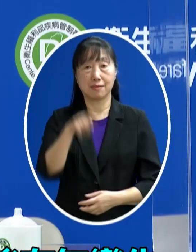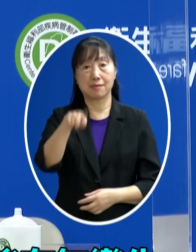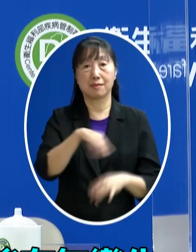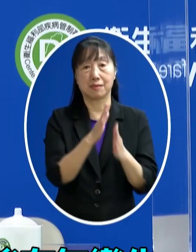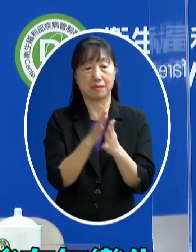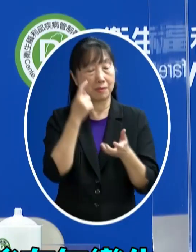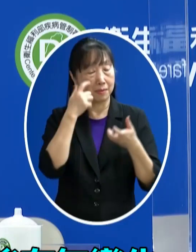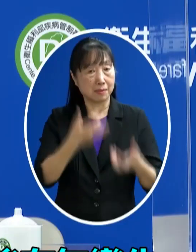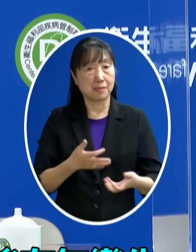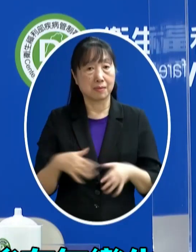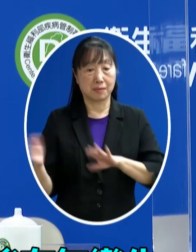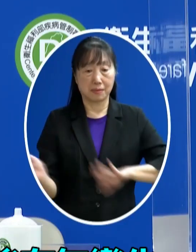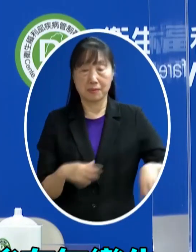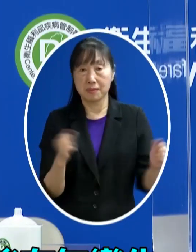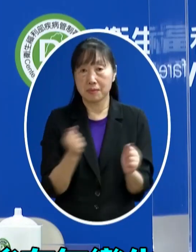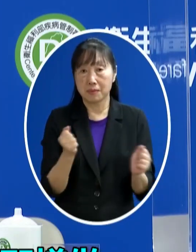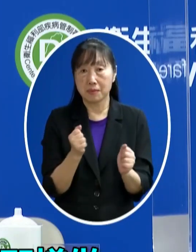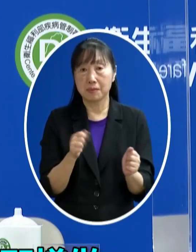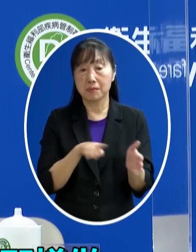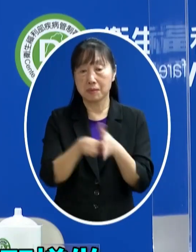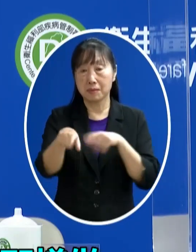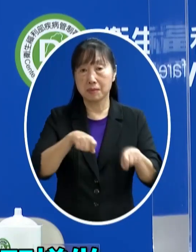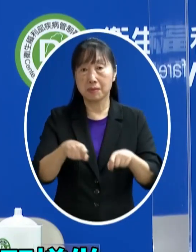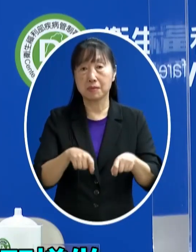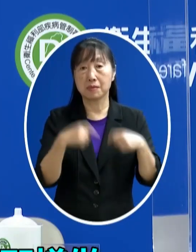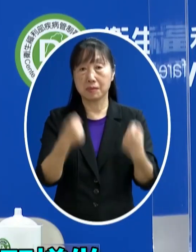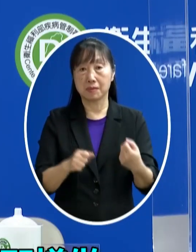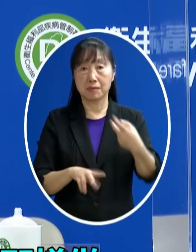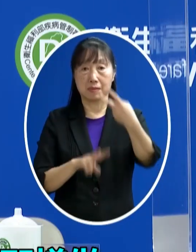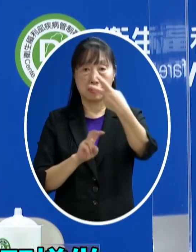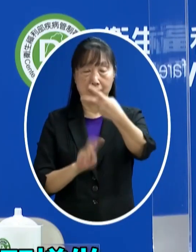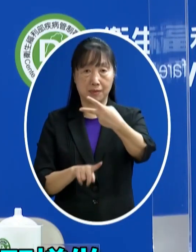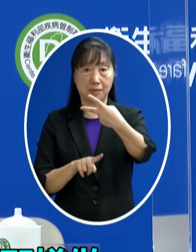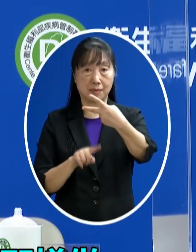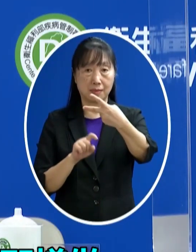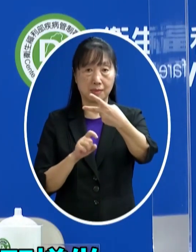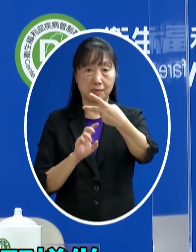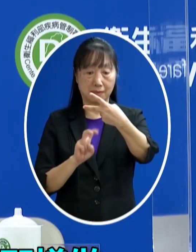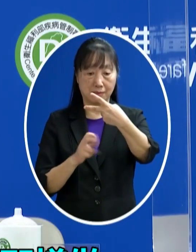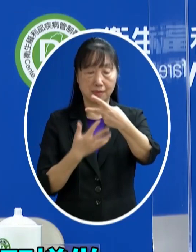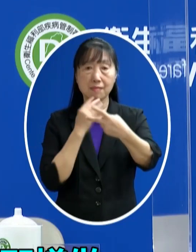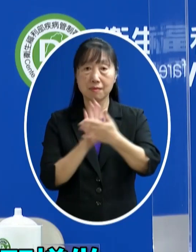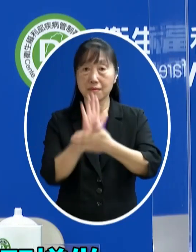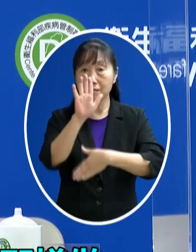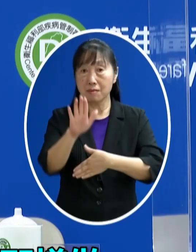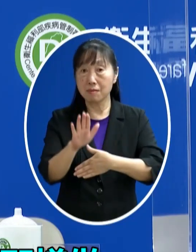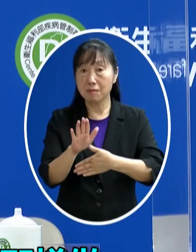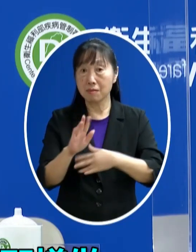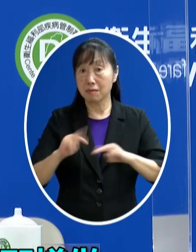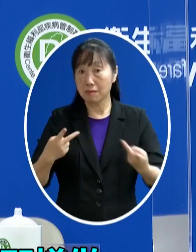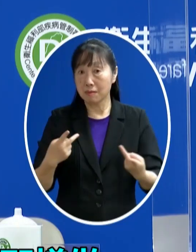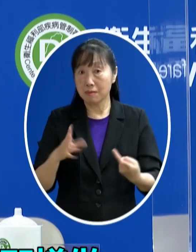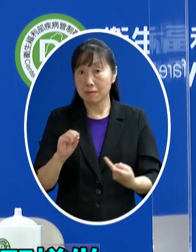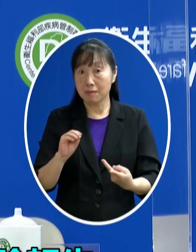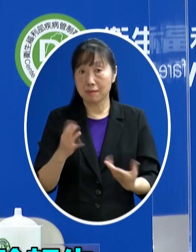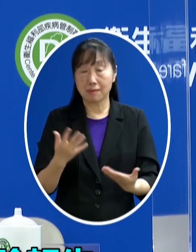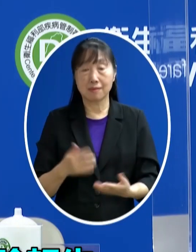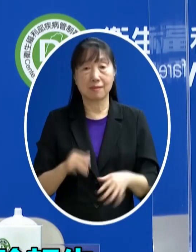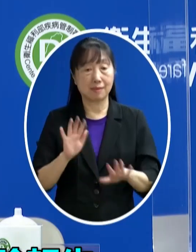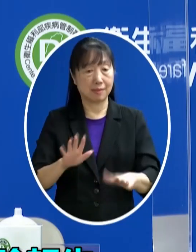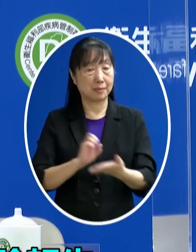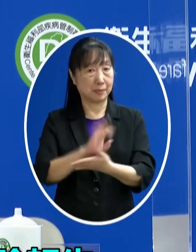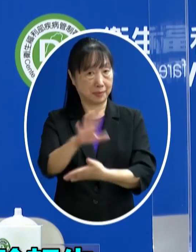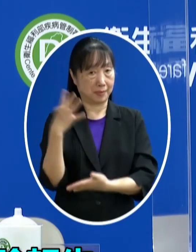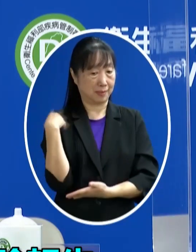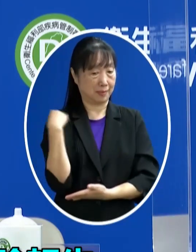专案2月28号之后，哦，我们相关的一些措施有没有什么变化？然后跟大家报告，基本上